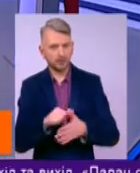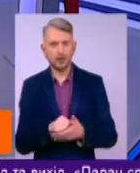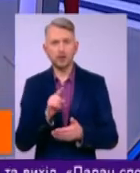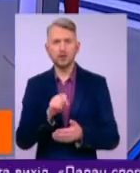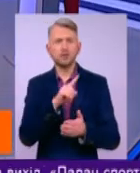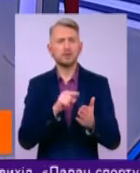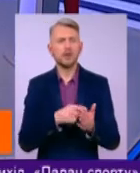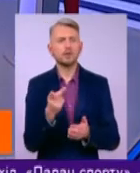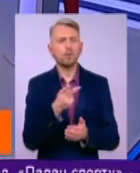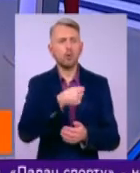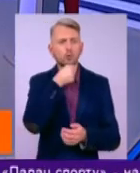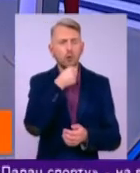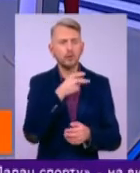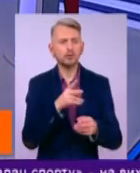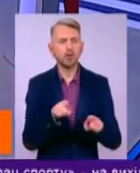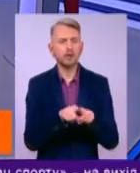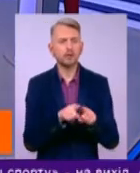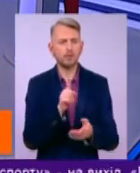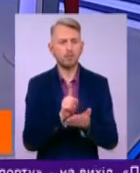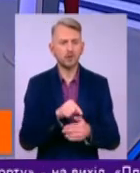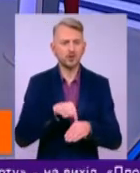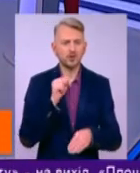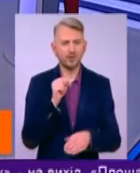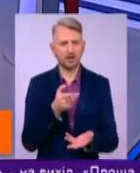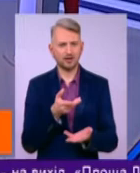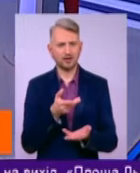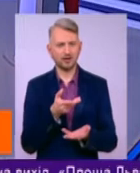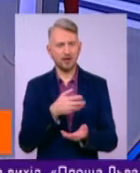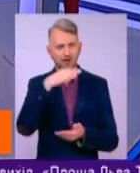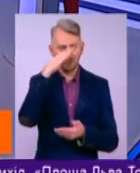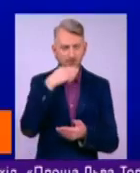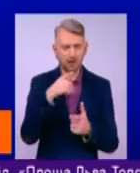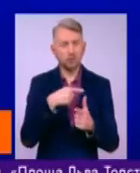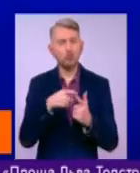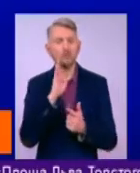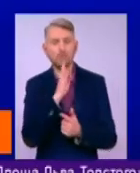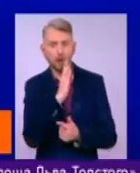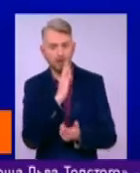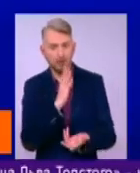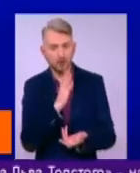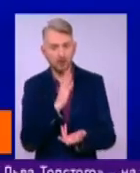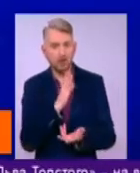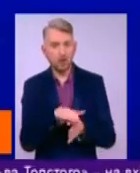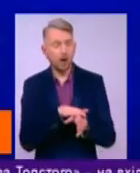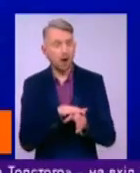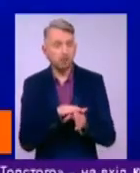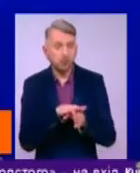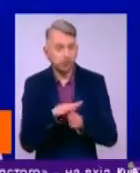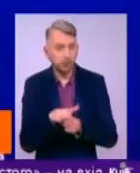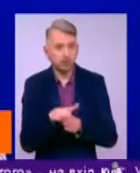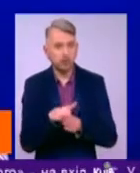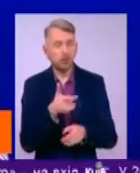питання обох дорослих, які так само мають відчувати той же, ну, тато чи та ж мама, яка, і абсолютно, ну,